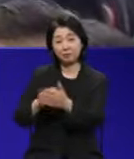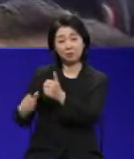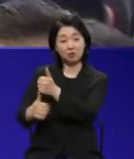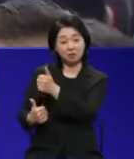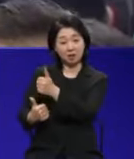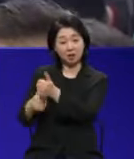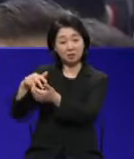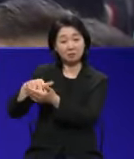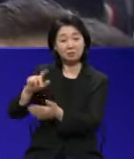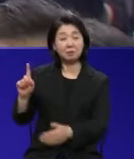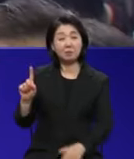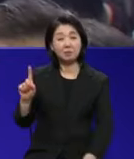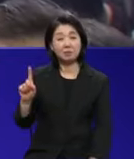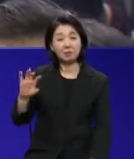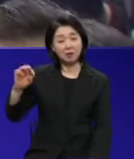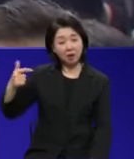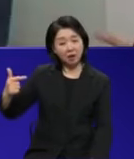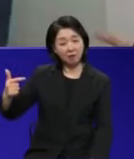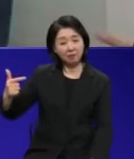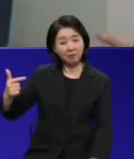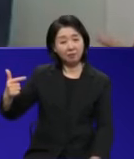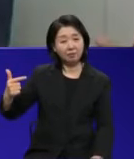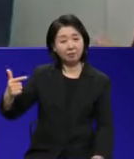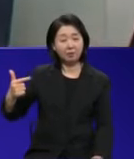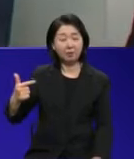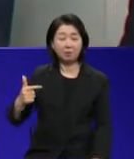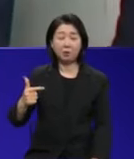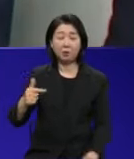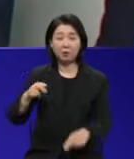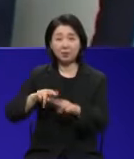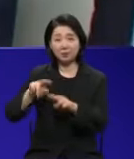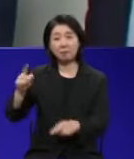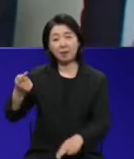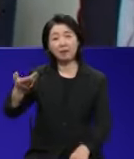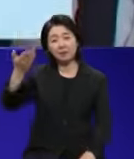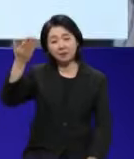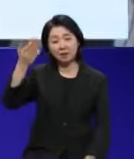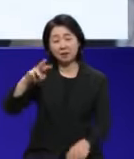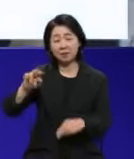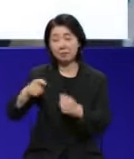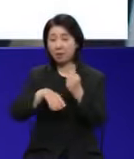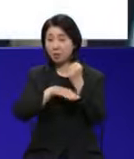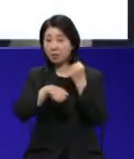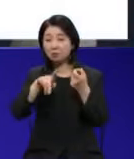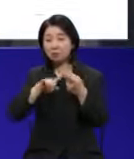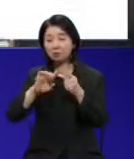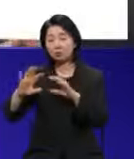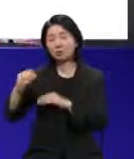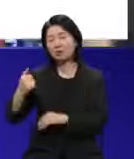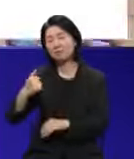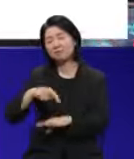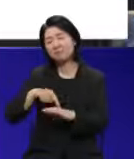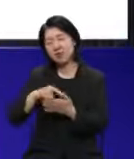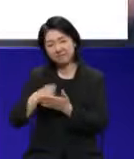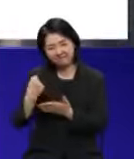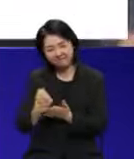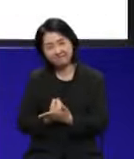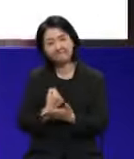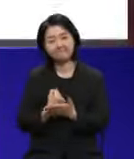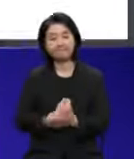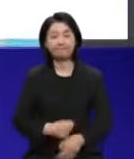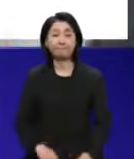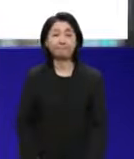거라든지 글쎄요 한동 미대 위원장이 이제 백석은 넘겼으니까 참 백석을 넘긴 걸 기준으로 한다는게 국민서 아픈 일이긴 한데